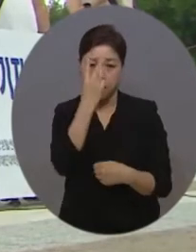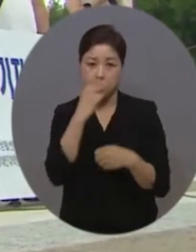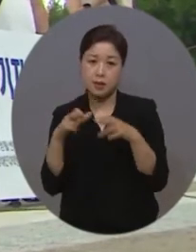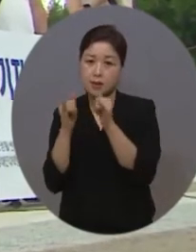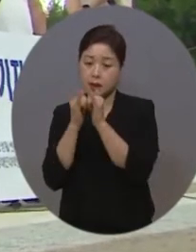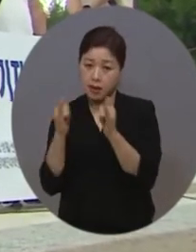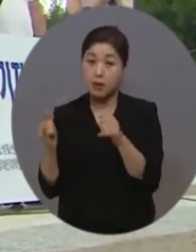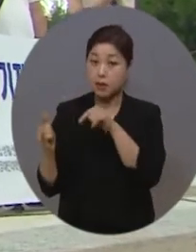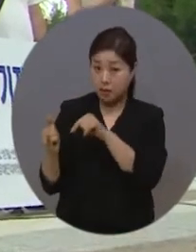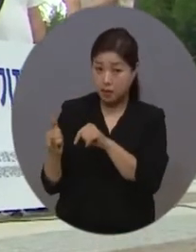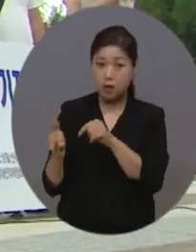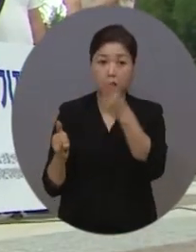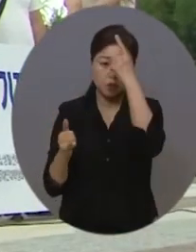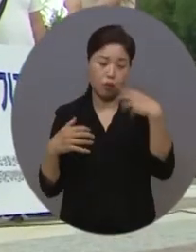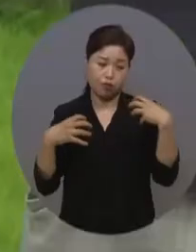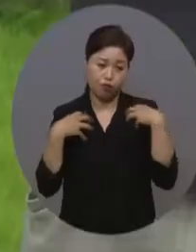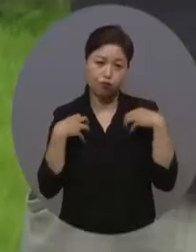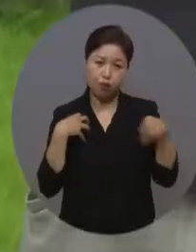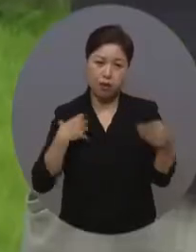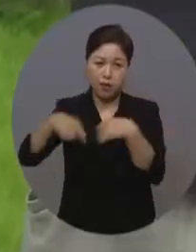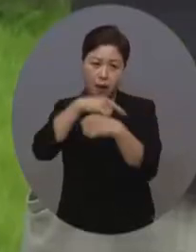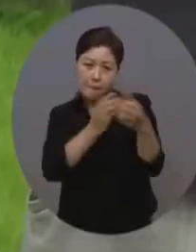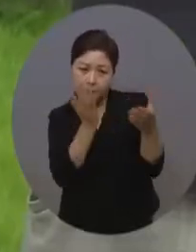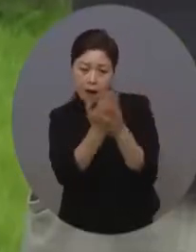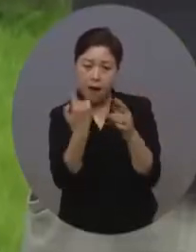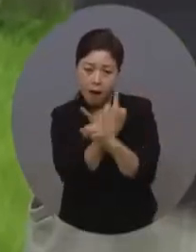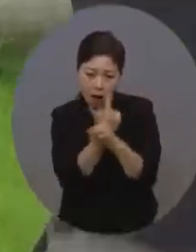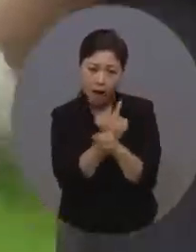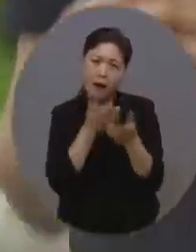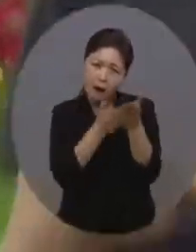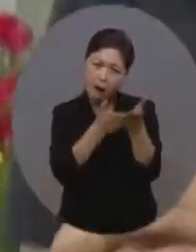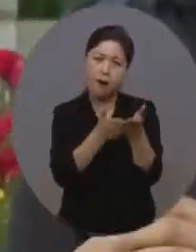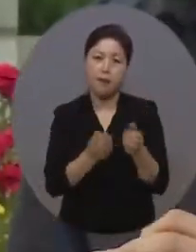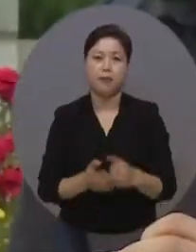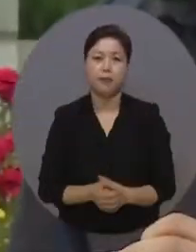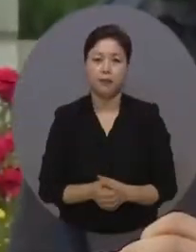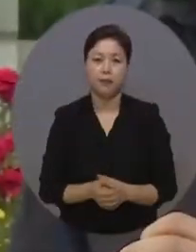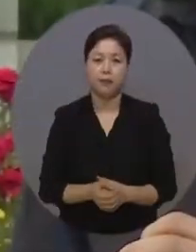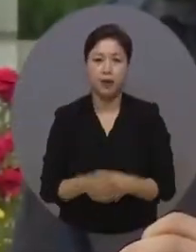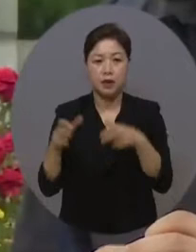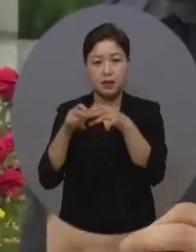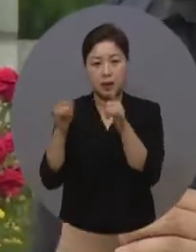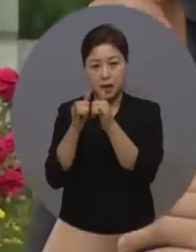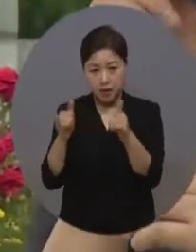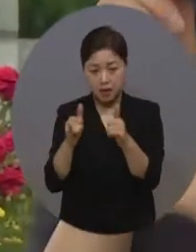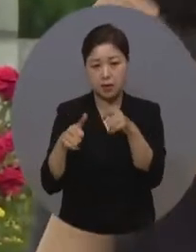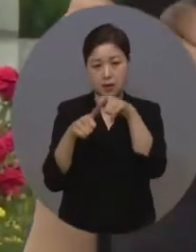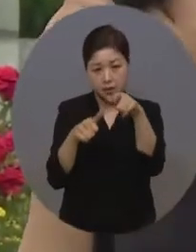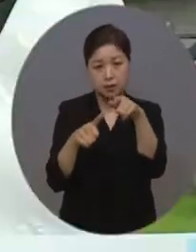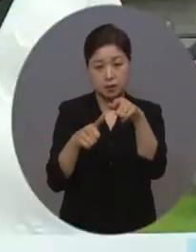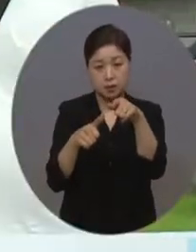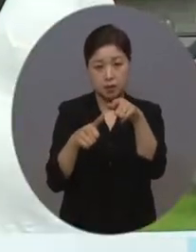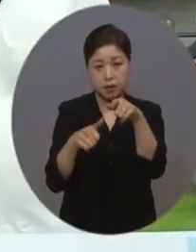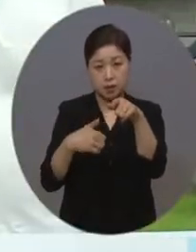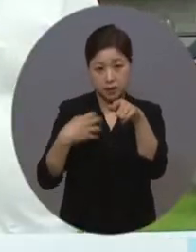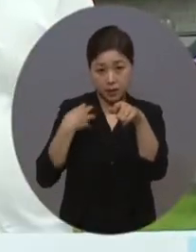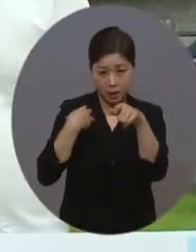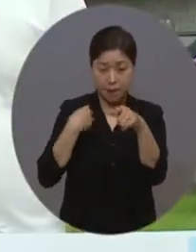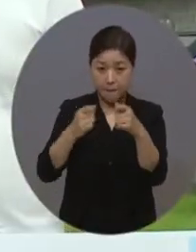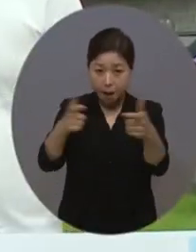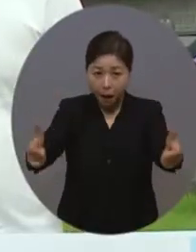당사자들은 정부의 실질적인 개선을 요청하고 왔었습니다. 이를 통해 장애인 의무고용을 확대하고